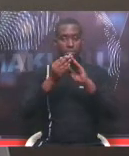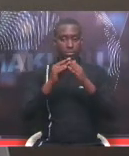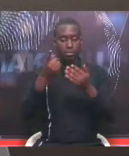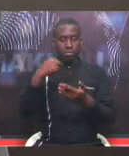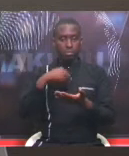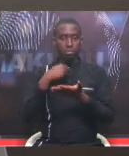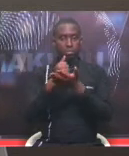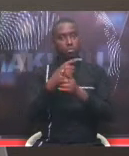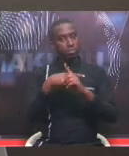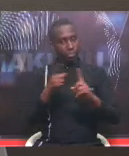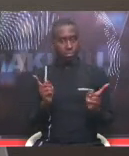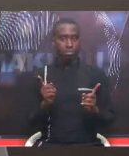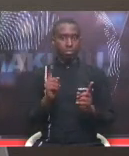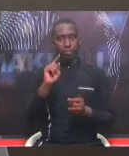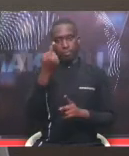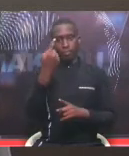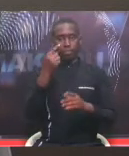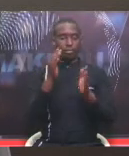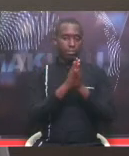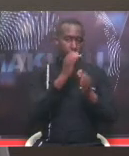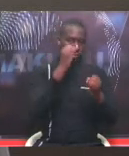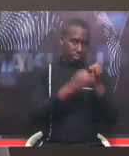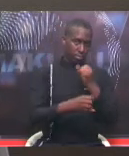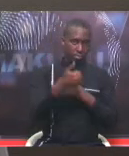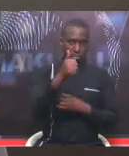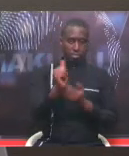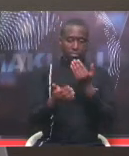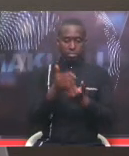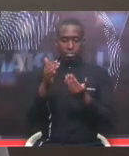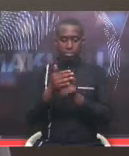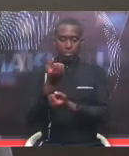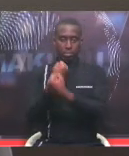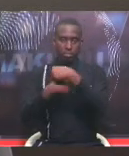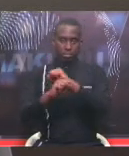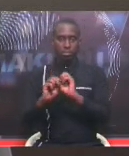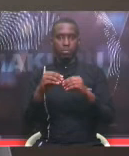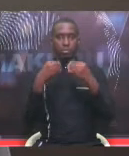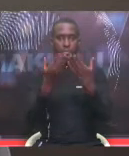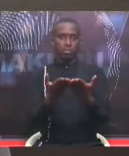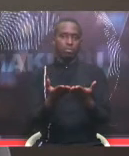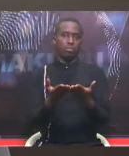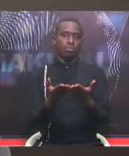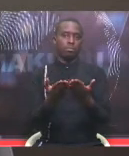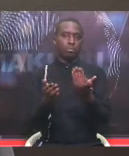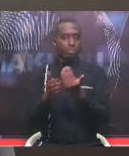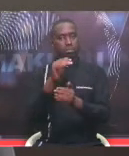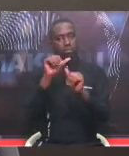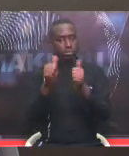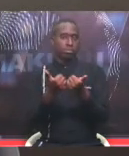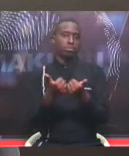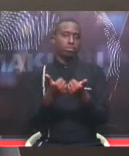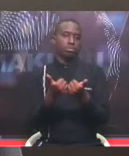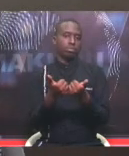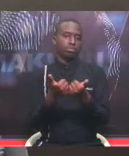twanabafasha ariko bibe ubwa mbere n'ubwa nyuma bajye bita ku bikorwa remezo baba bahawe babibungabunge